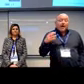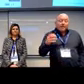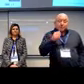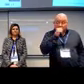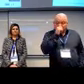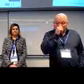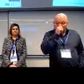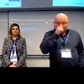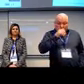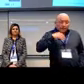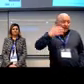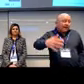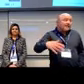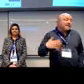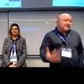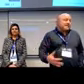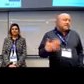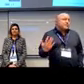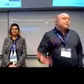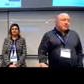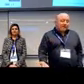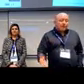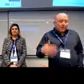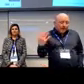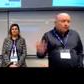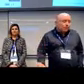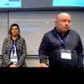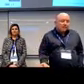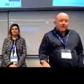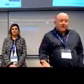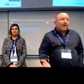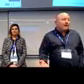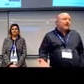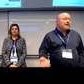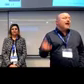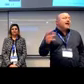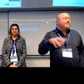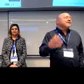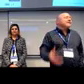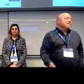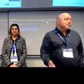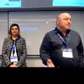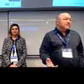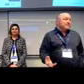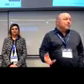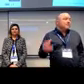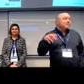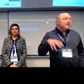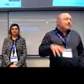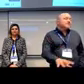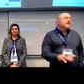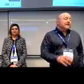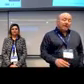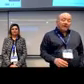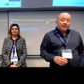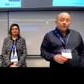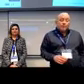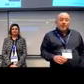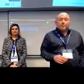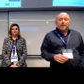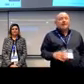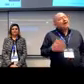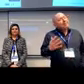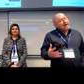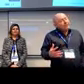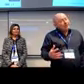manuel. Ensuite, de créer des exercices plus élaborés, continuant avec le ancré, et de faire des capsules vidéo qui vont s'intégrer là,